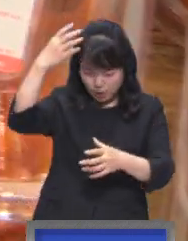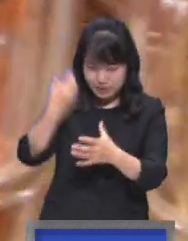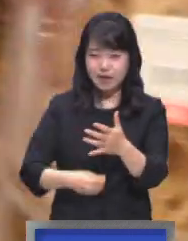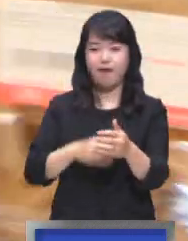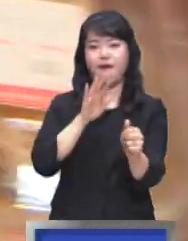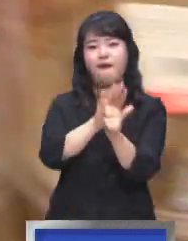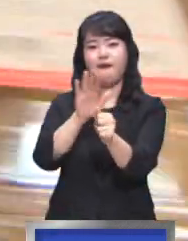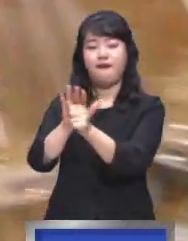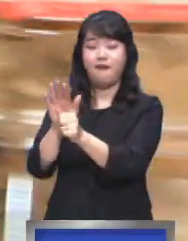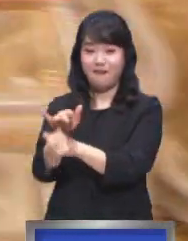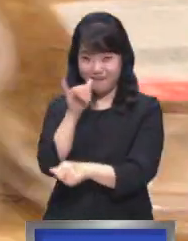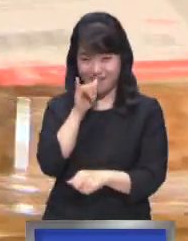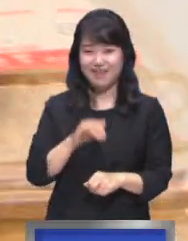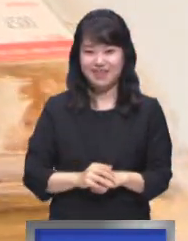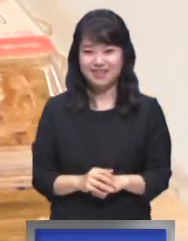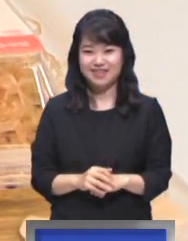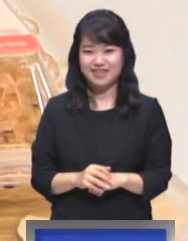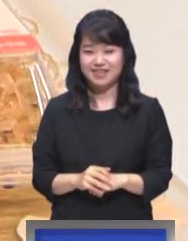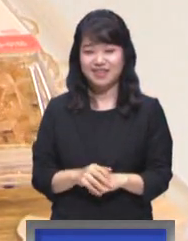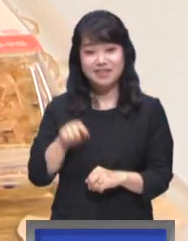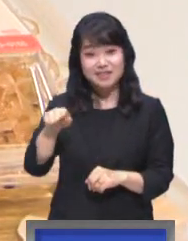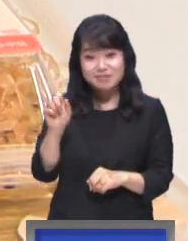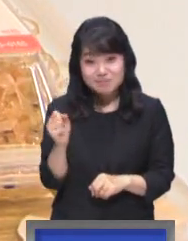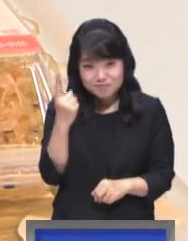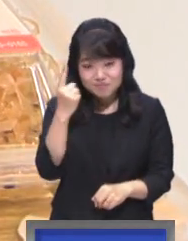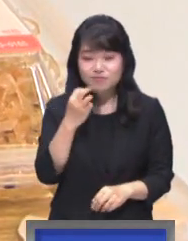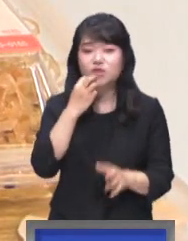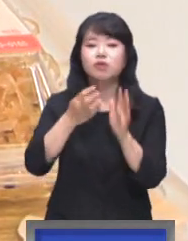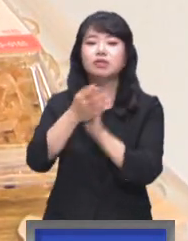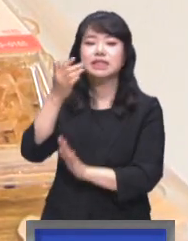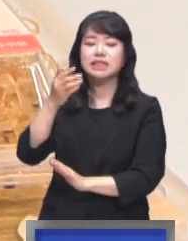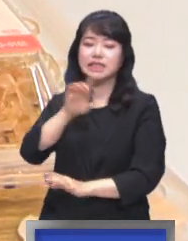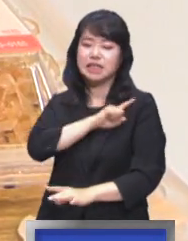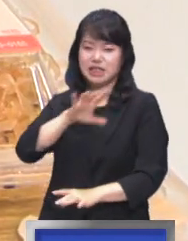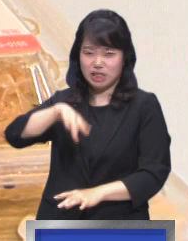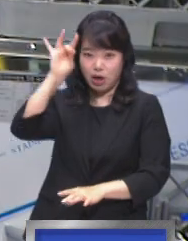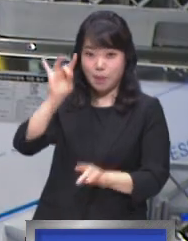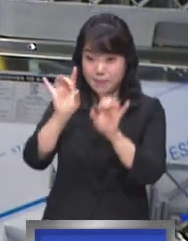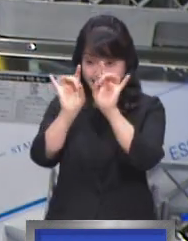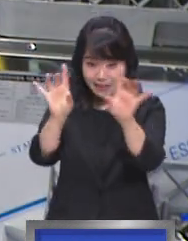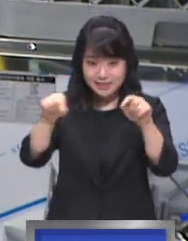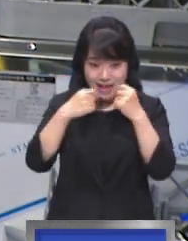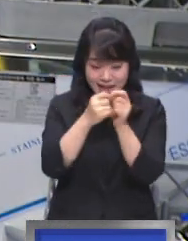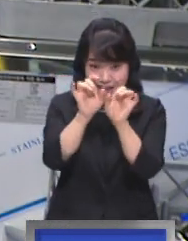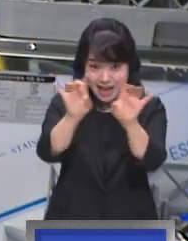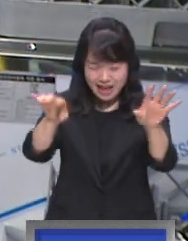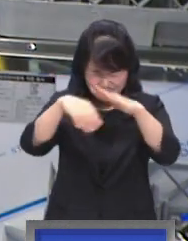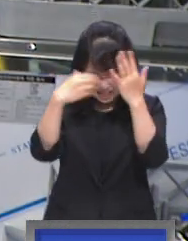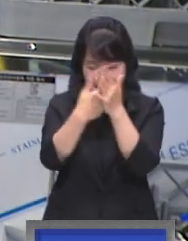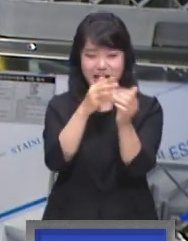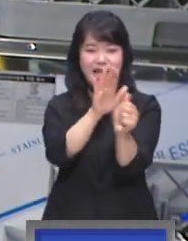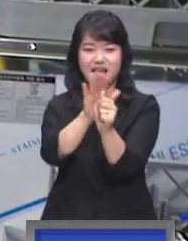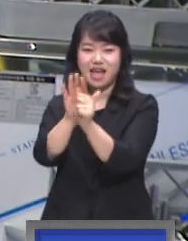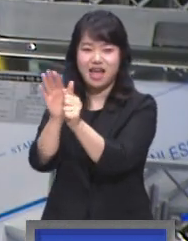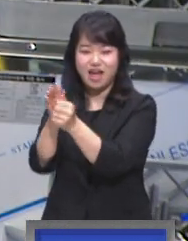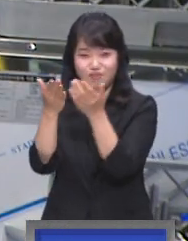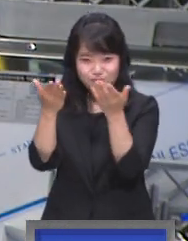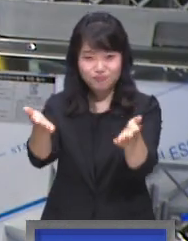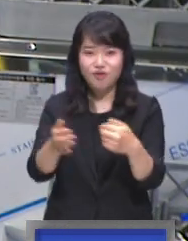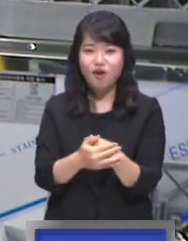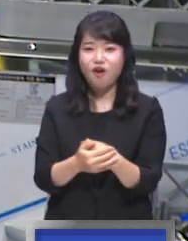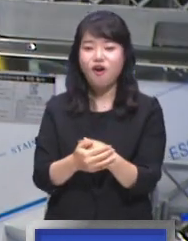운영하는 사업입니다. 이 사업은 서울시 최초로 개개인의 소상공인까지 지원한다는